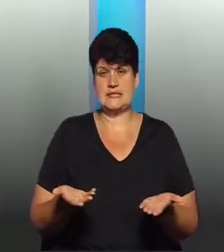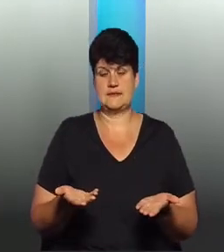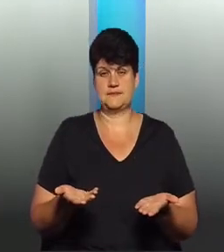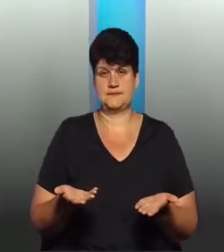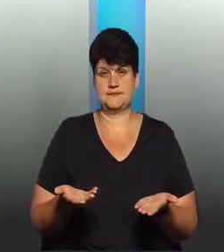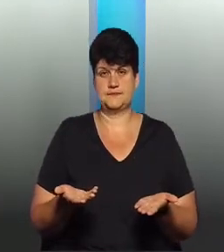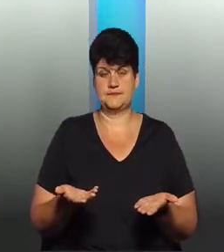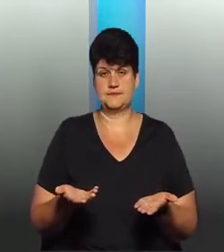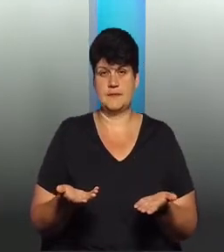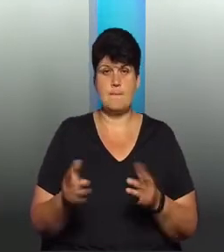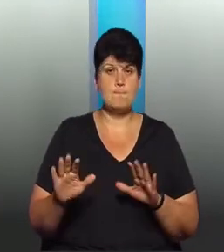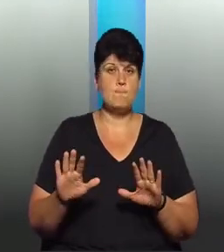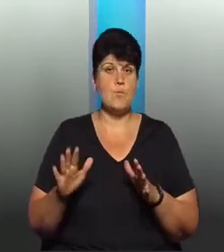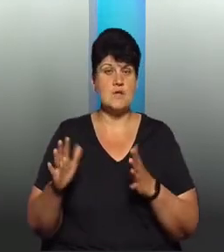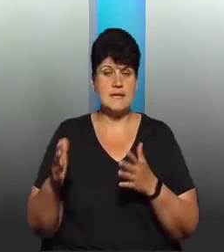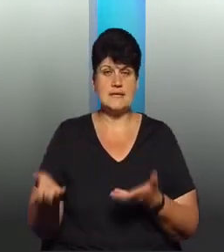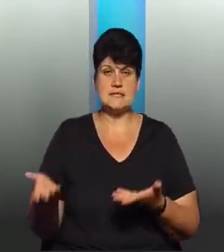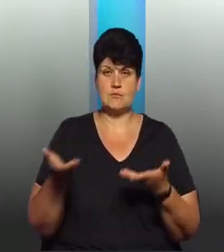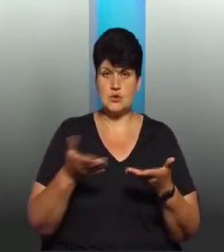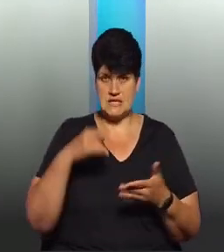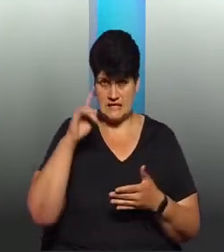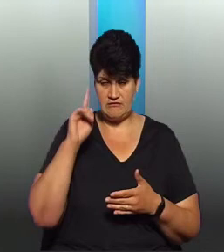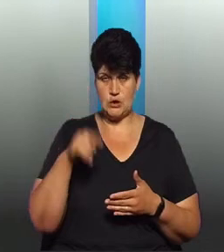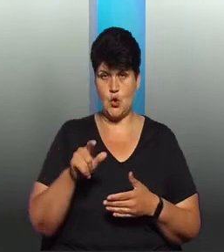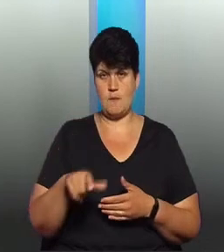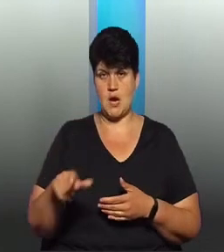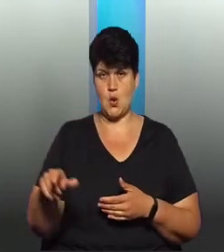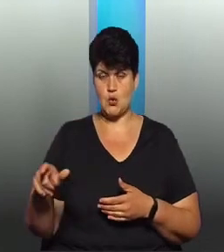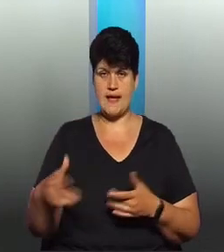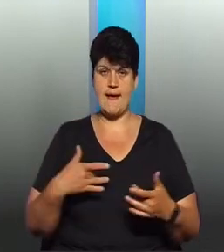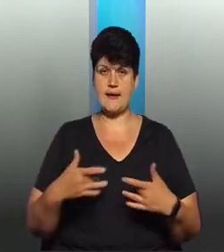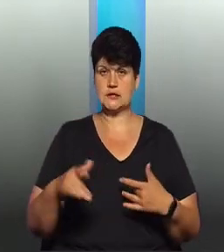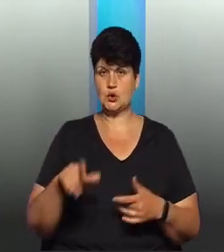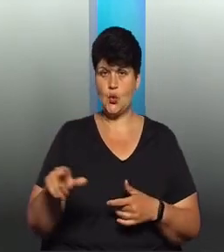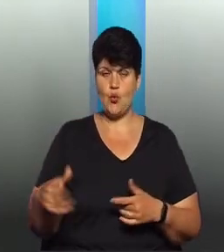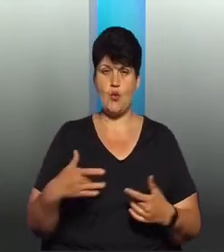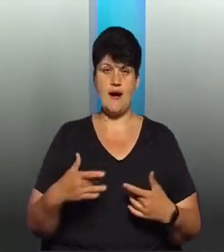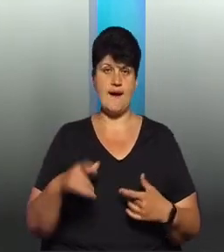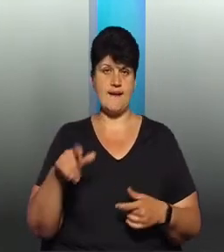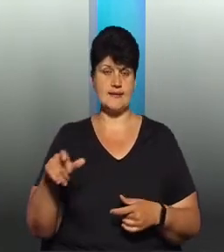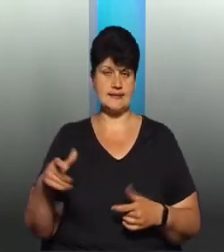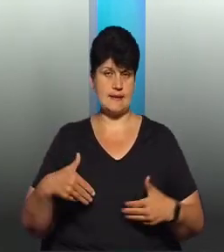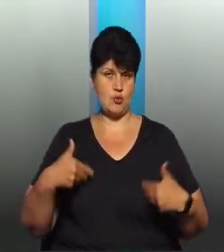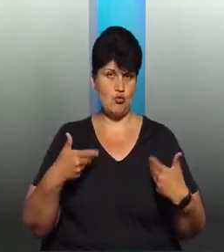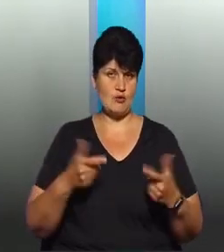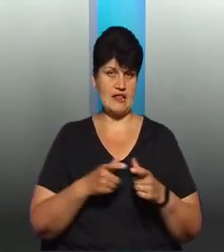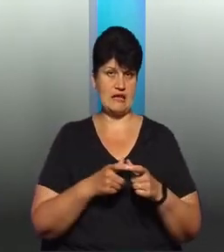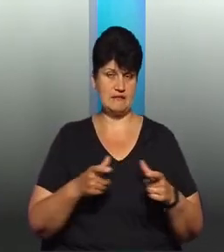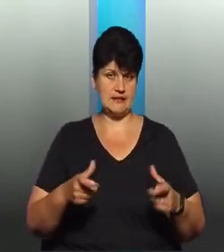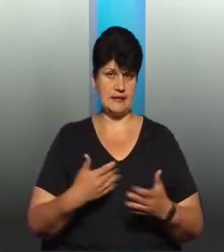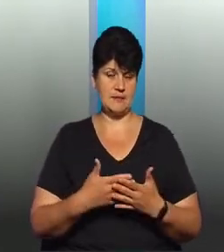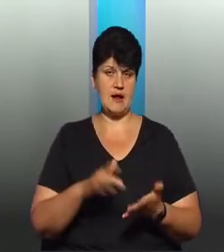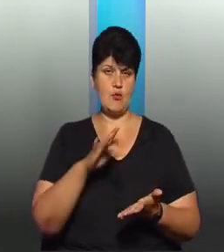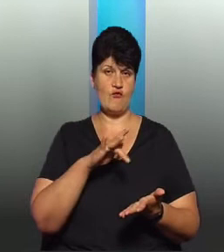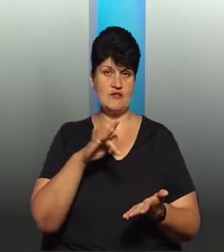наприклад, запросити відомих якихось людей, чи акторів, чи артистів, запропонувати квитки, чи, наприклад, у центрах добровільної вакцинації